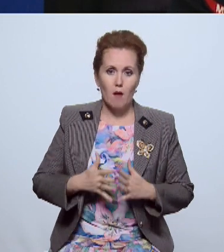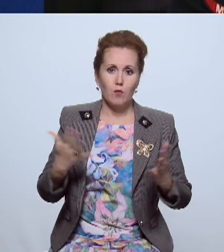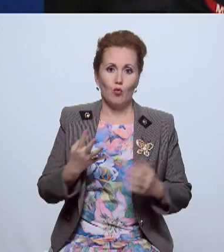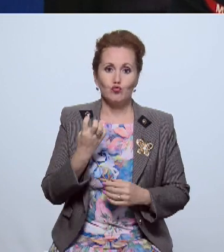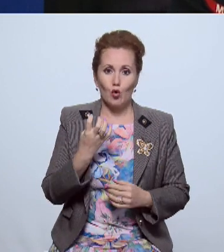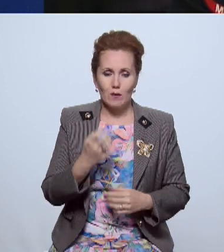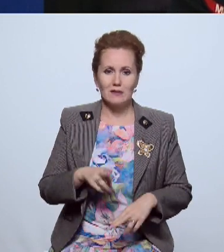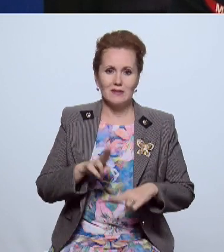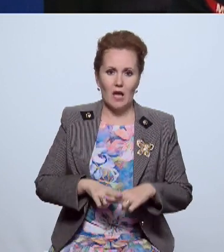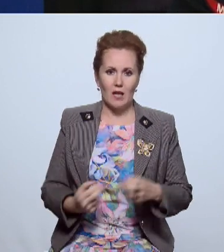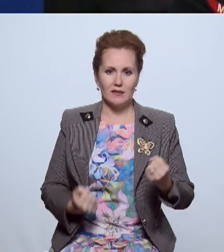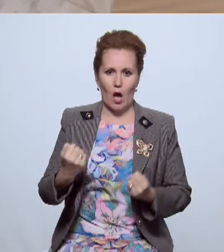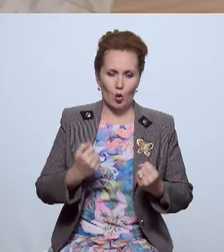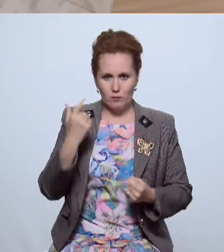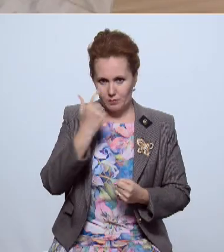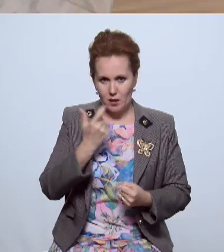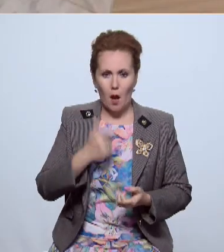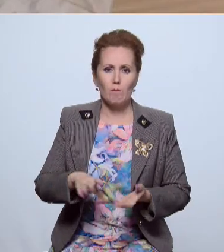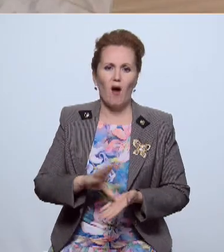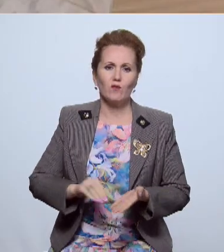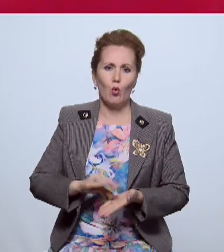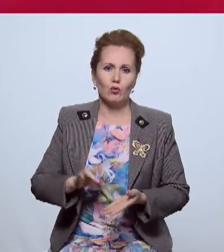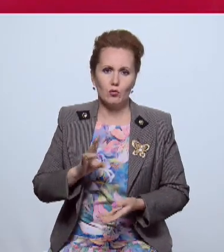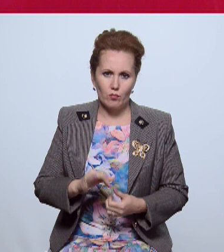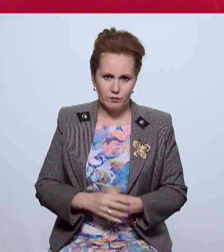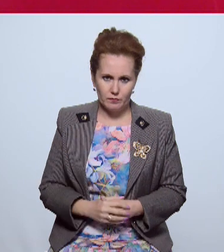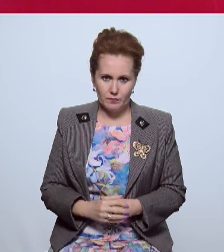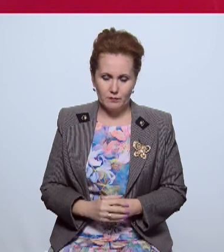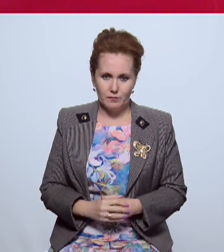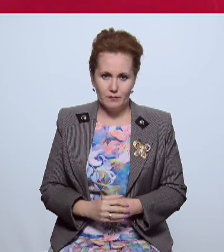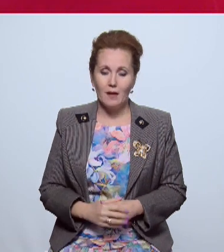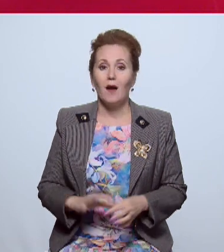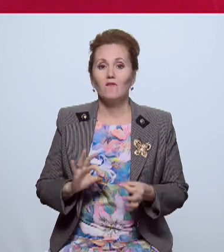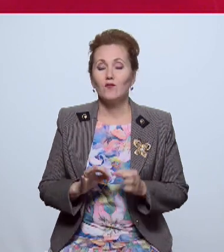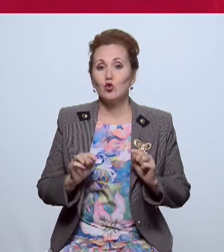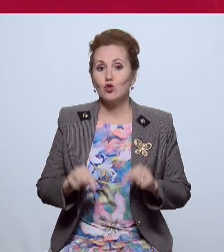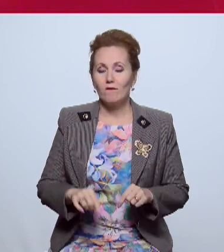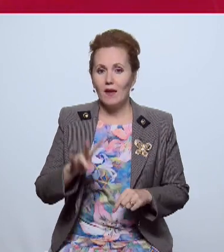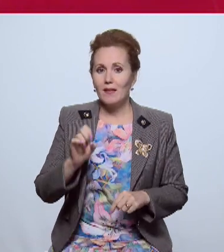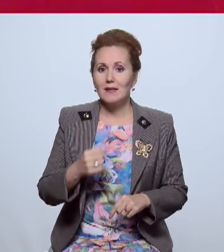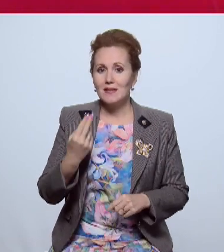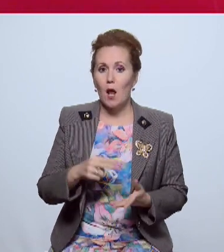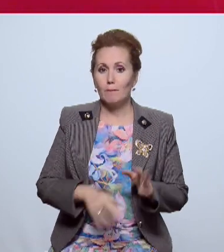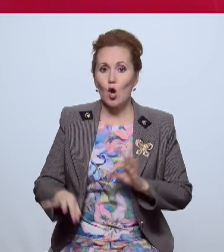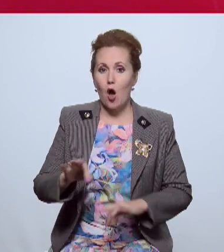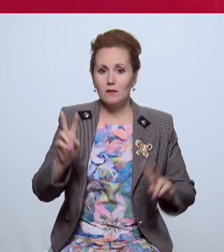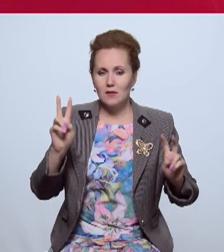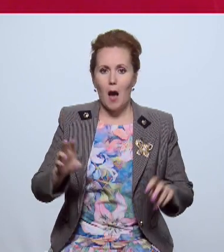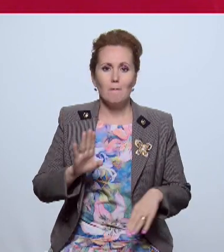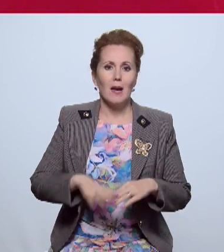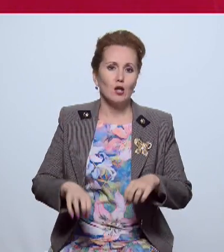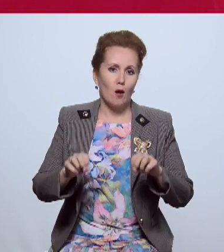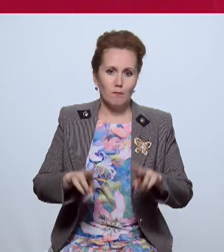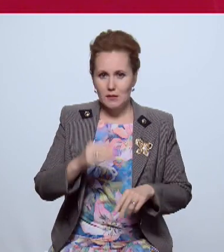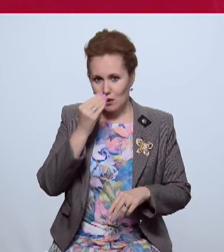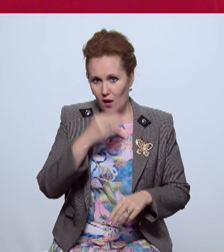400 из них сели за руль в нетрезвом виде повторно. А в Ижевске по нацпроекту «Безопасные и качественные дороги»